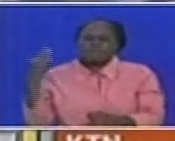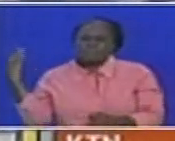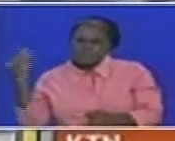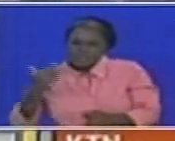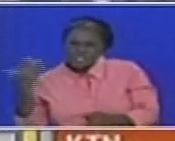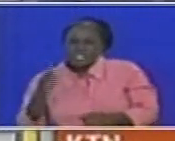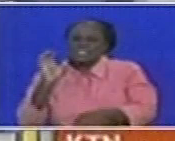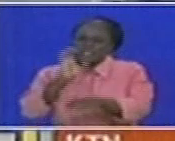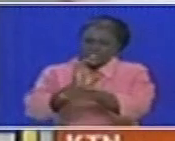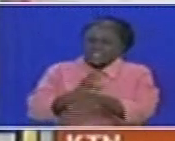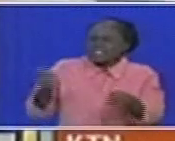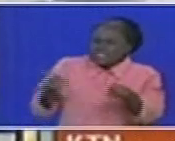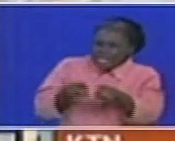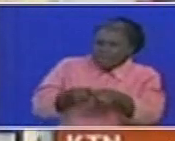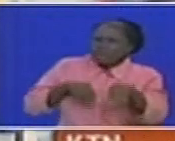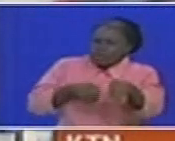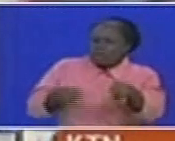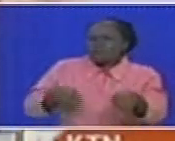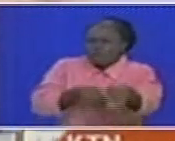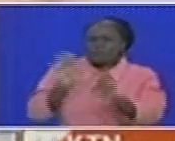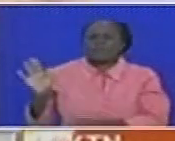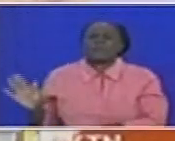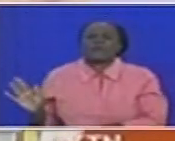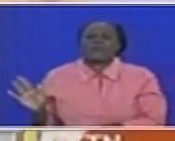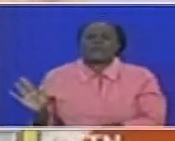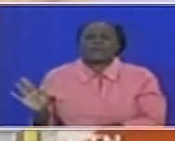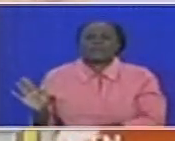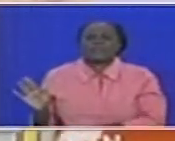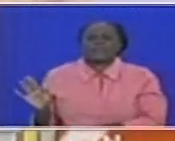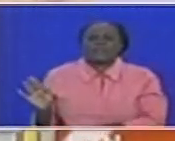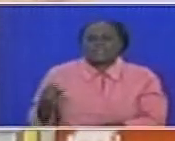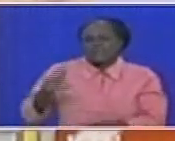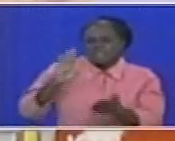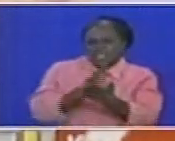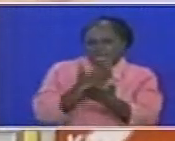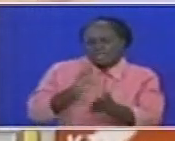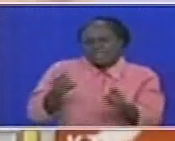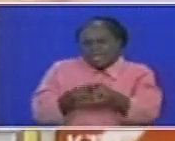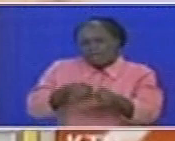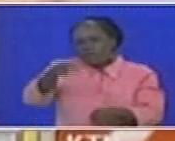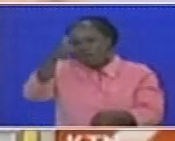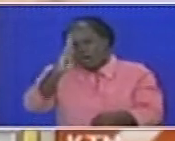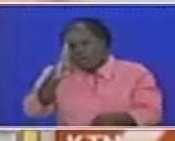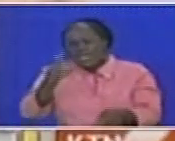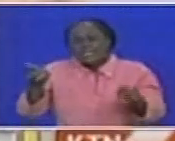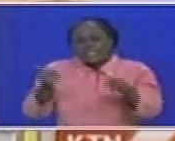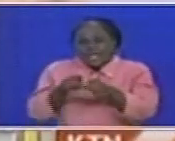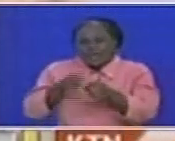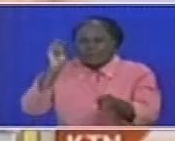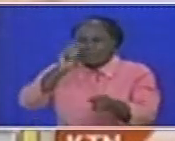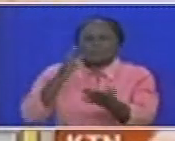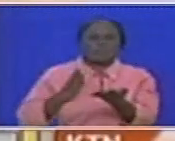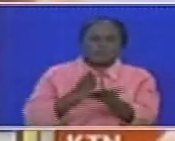na msimamo mkali, basi wale wafuasi wote watafuata msimamo mkali. They share the same God, they share the same prophet, they share the same